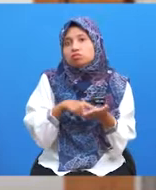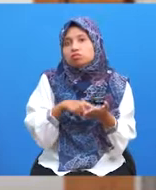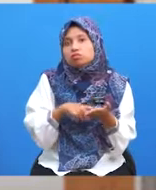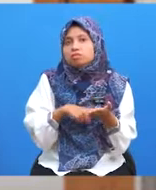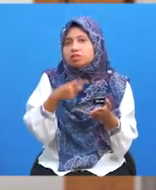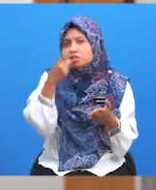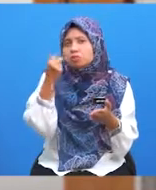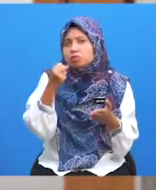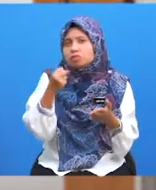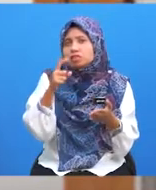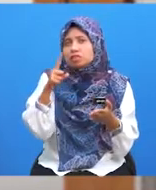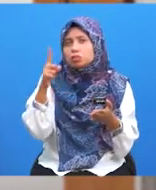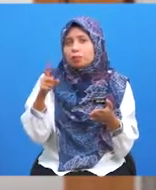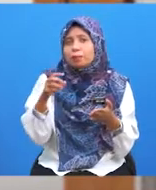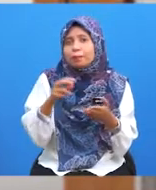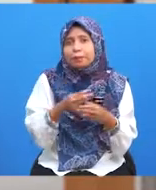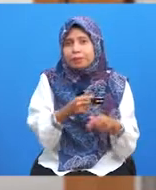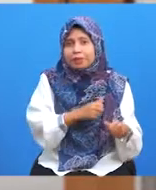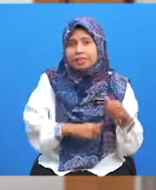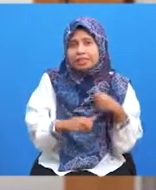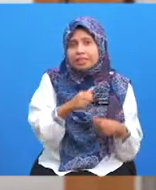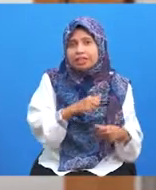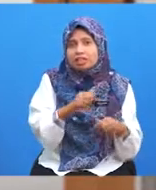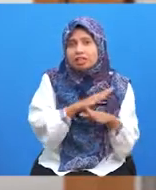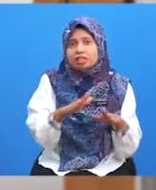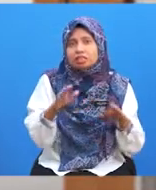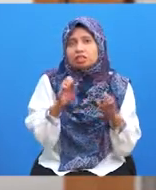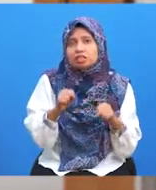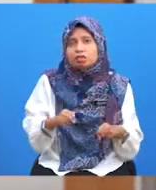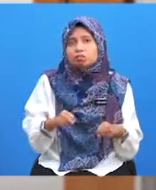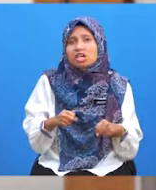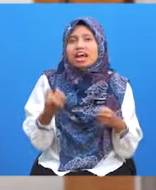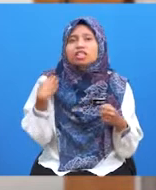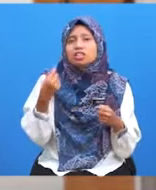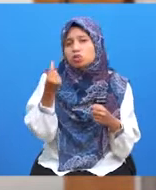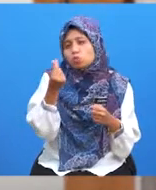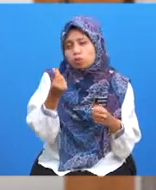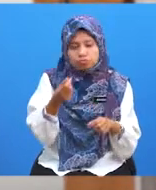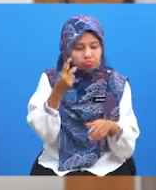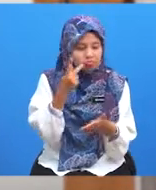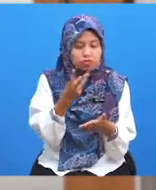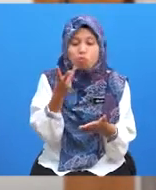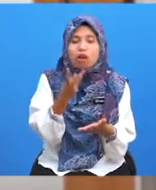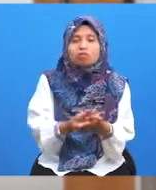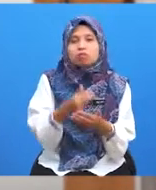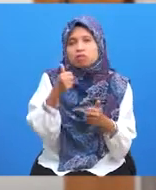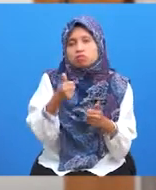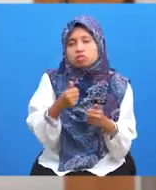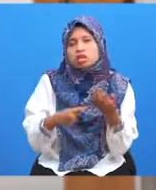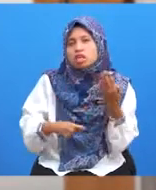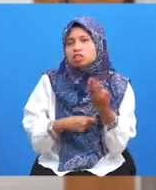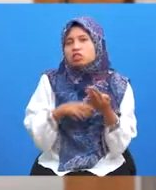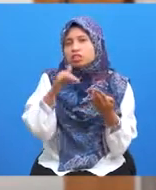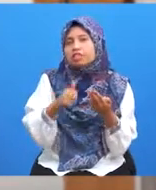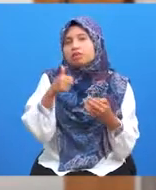pernyataan tidak dapat bersaing dalam perniagaan nyamuk naik kedudukan keuangannya kuku teknologi yang bagus